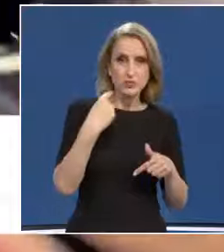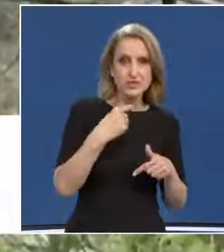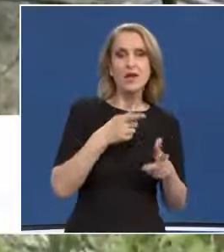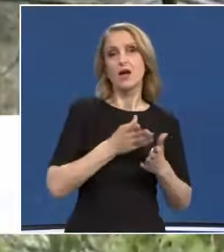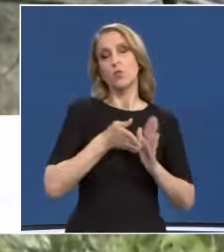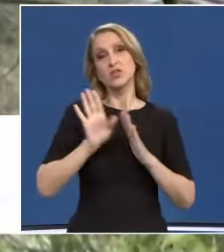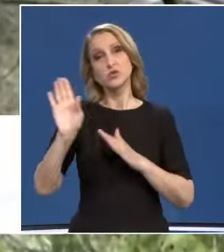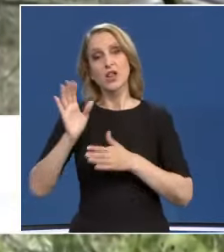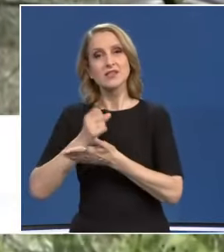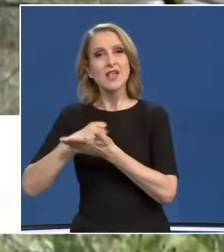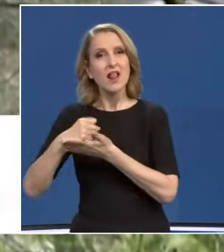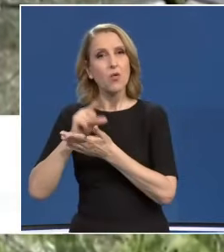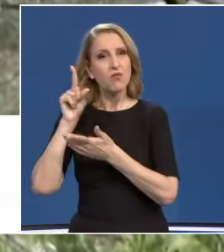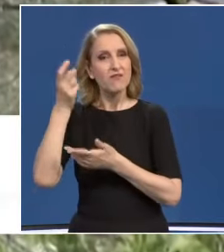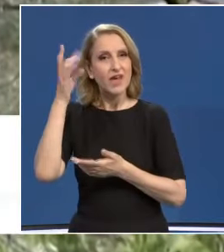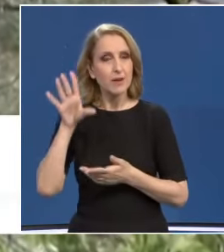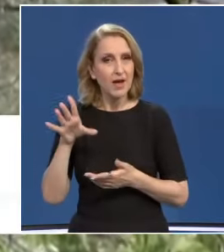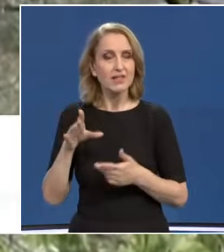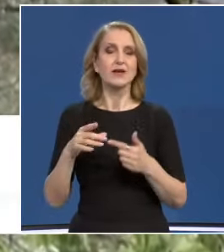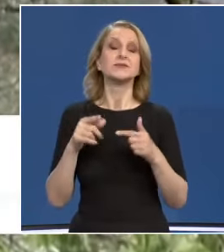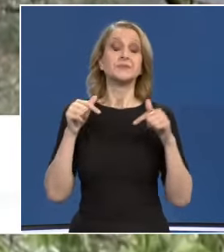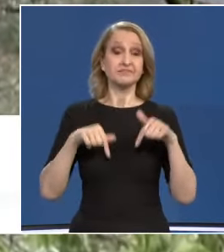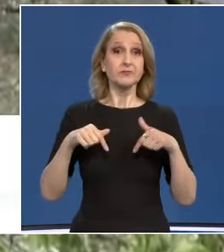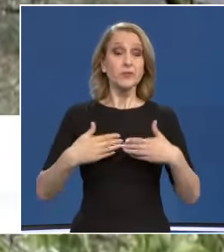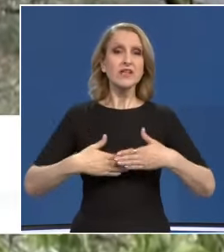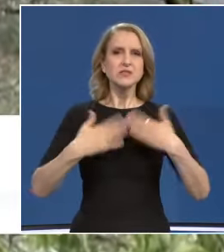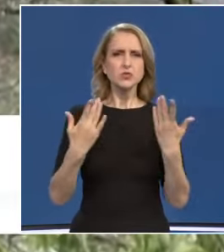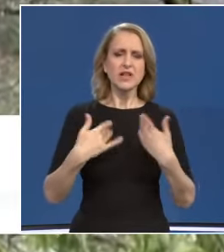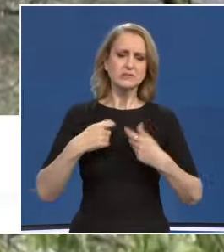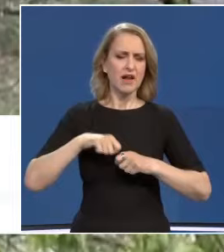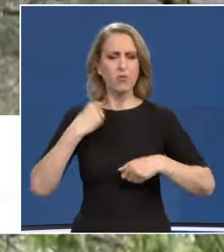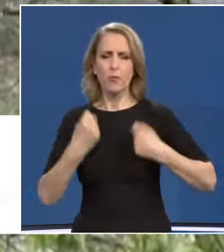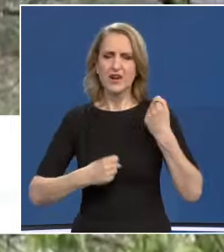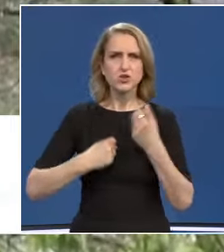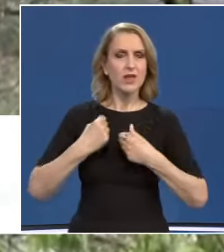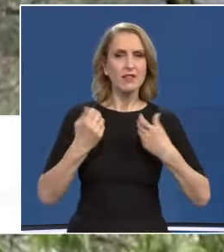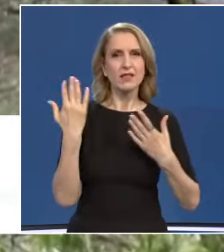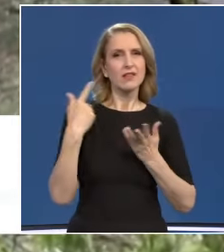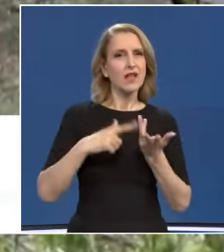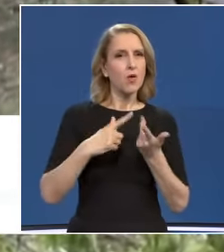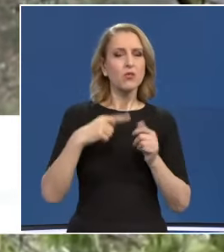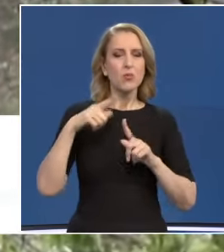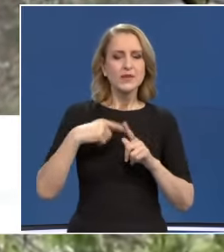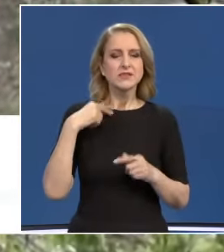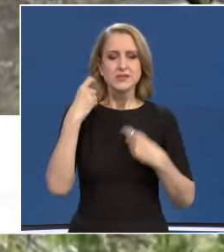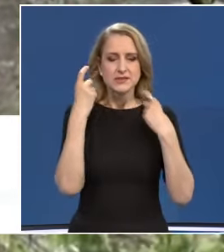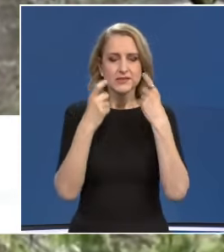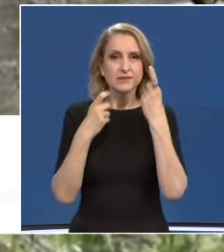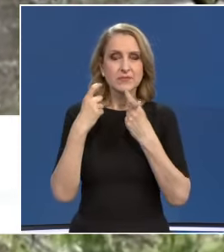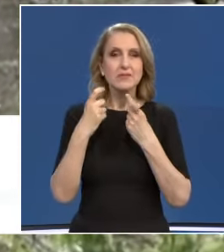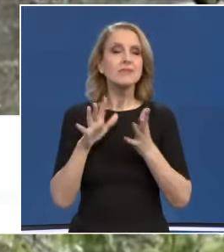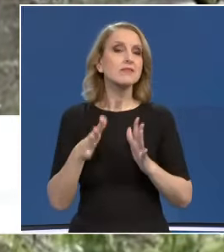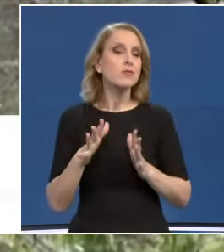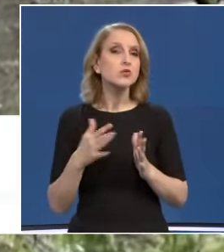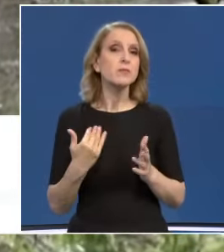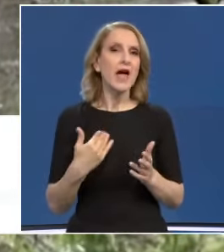тестове. Тази сутрин, докато правех рутинните си упражнения, които правя от няколко месеца, се улових, че си мисля, че